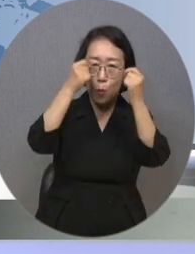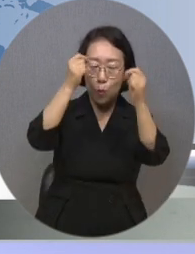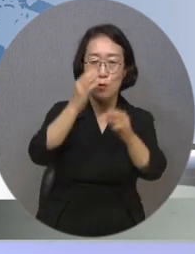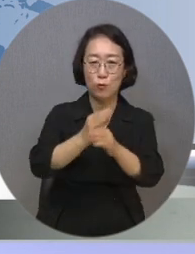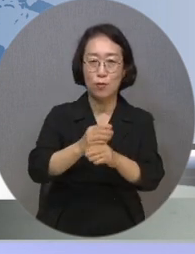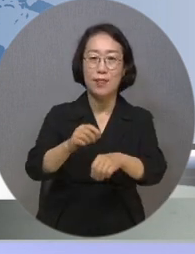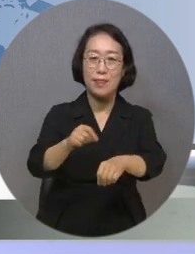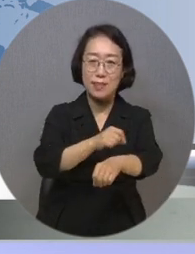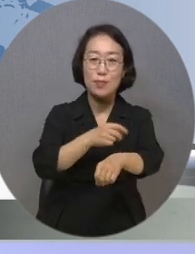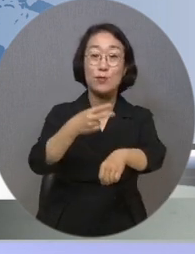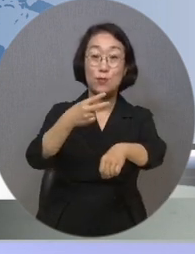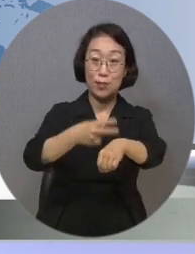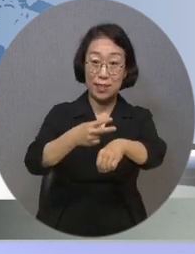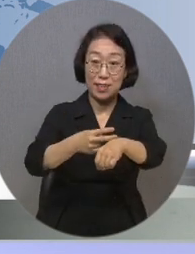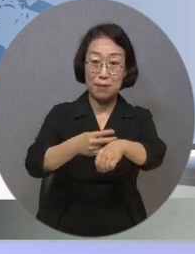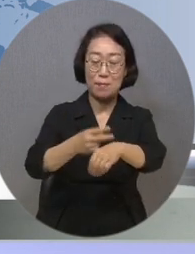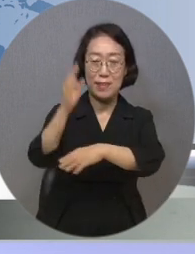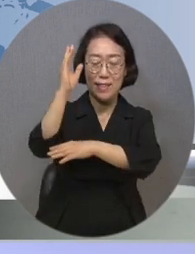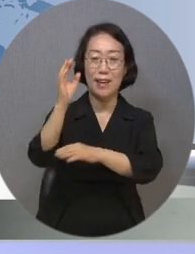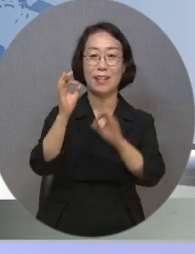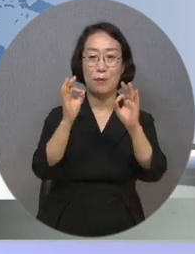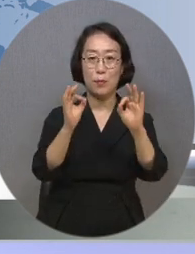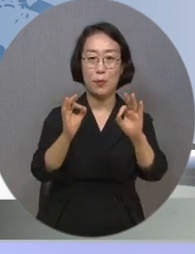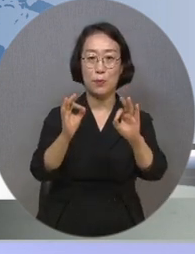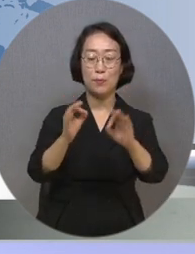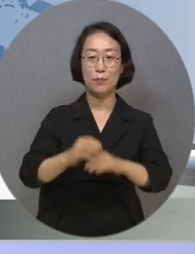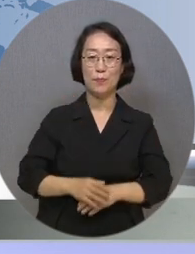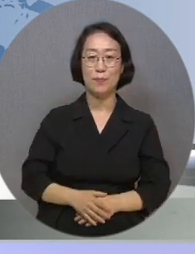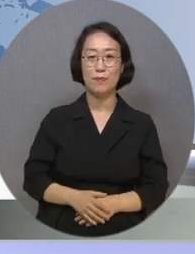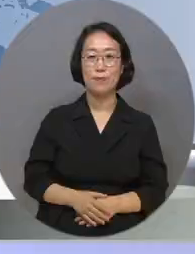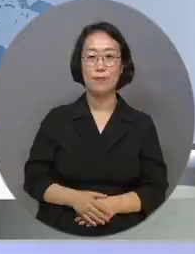한 특수교사 선생님의 목소리를 담아왔습니다.